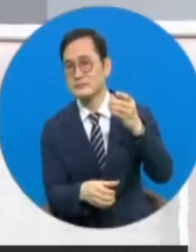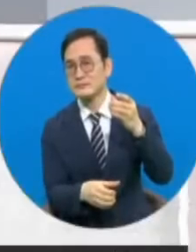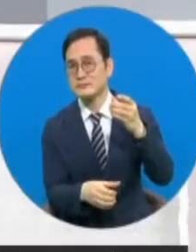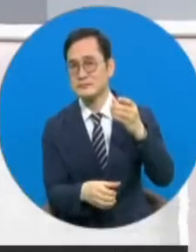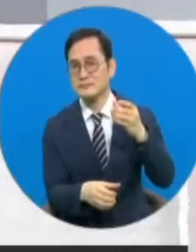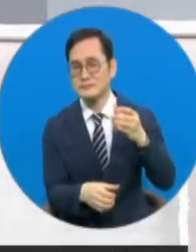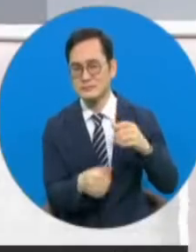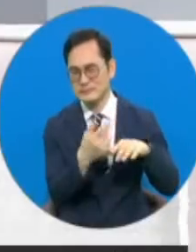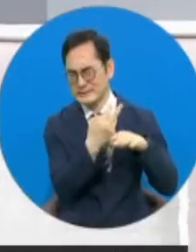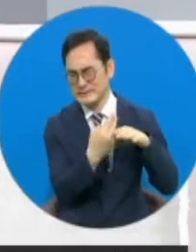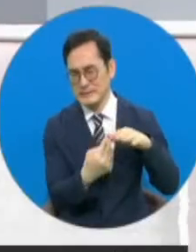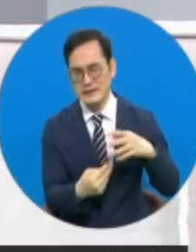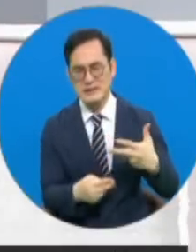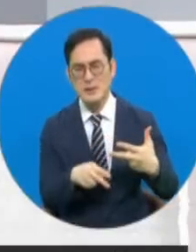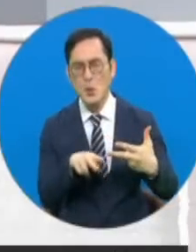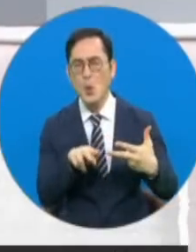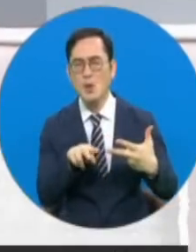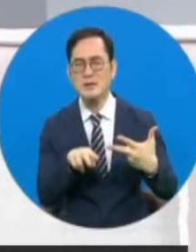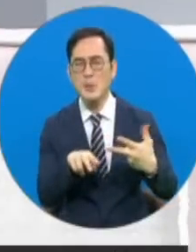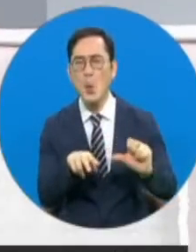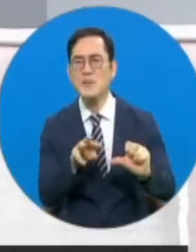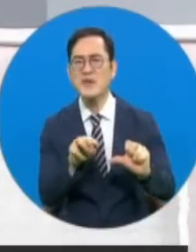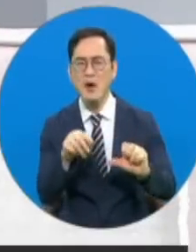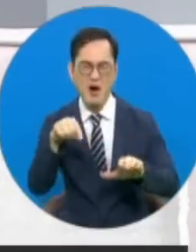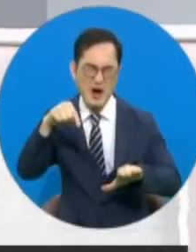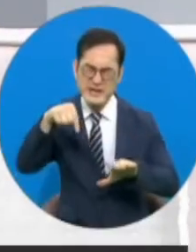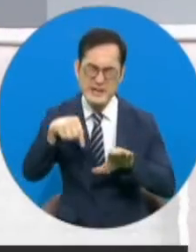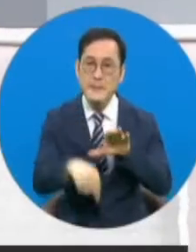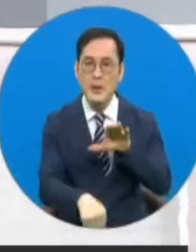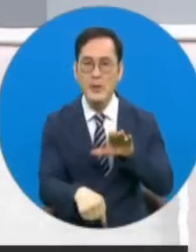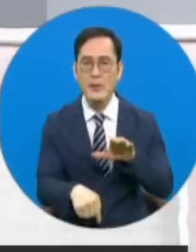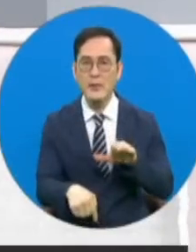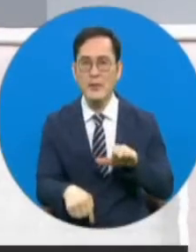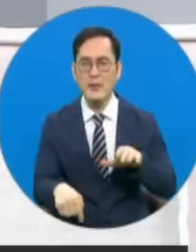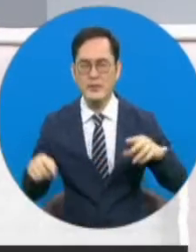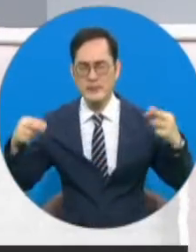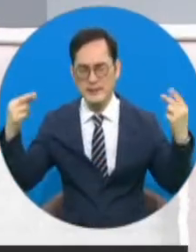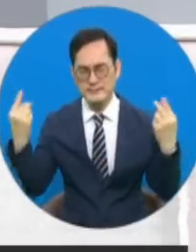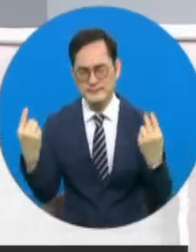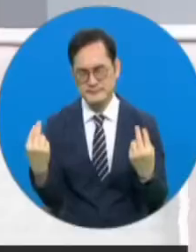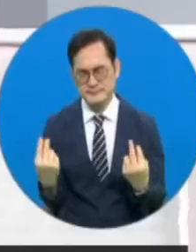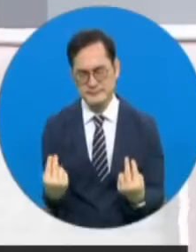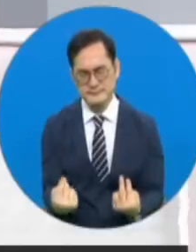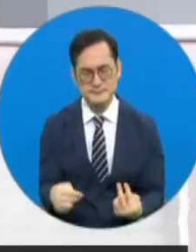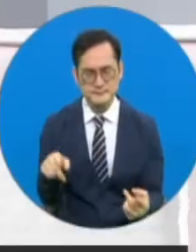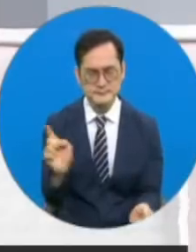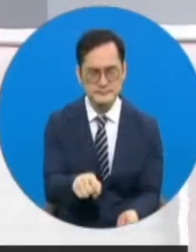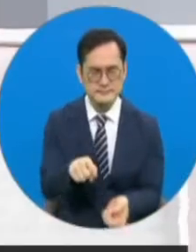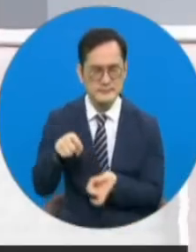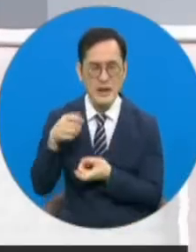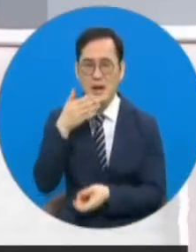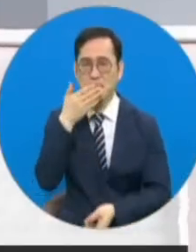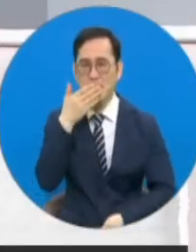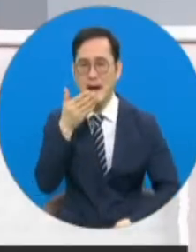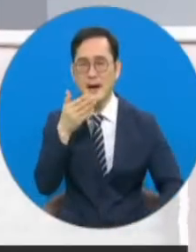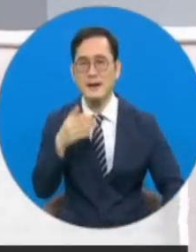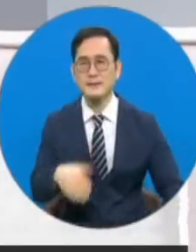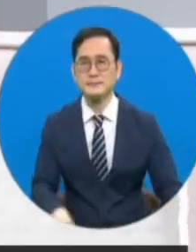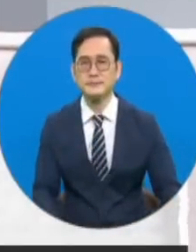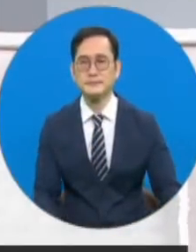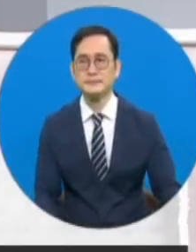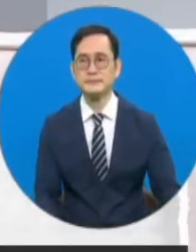그보다 훨씬 두배 세배는 없는 바닷속에서도 더 큰 구조물도 인양한 적이 있기 때문에 해군의 능력으로서는 충분한데